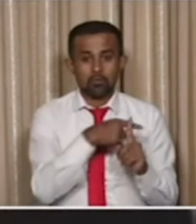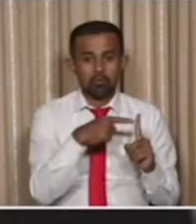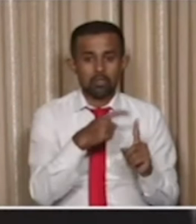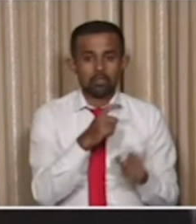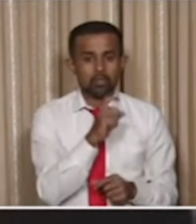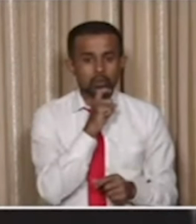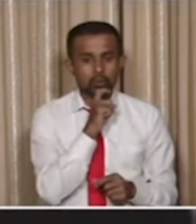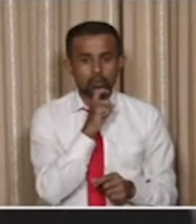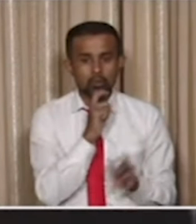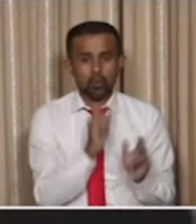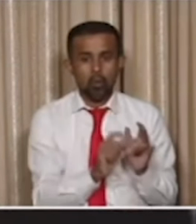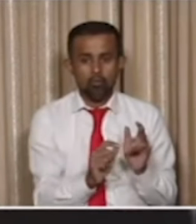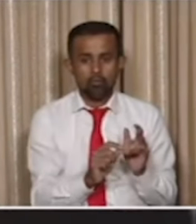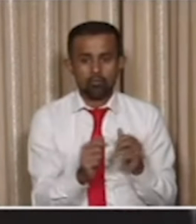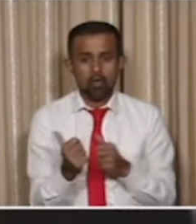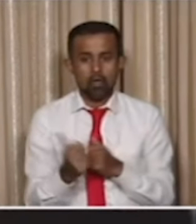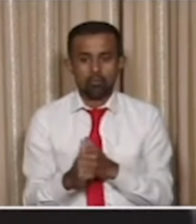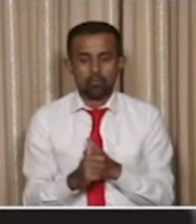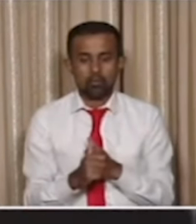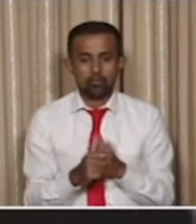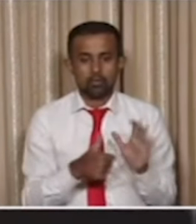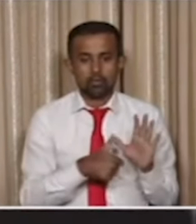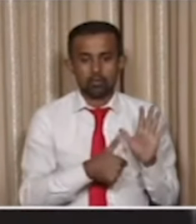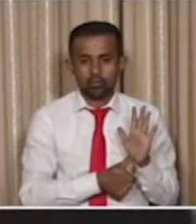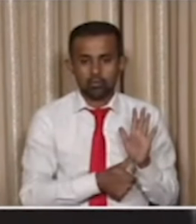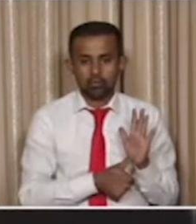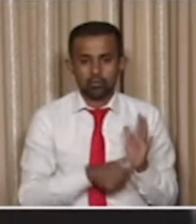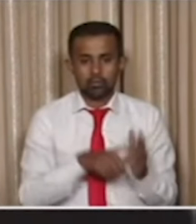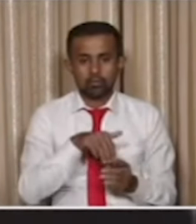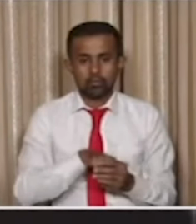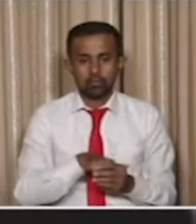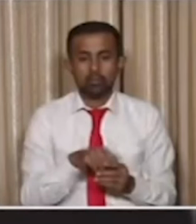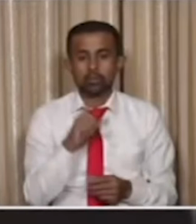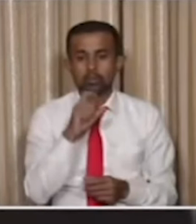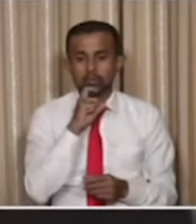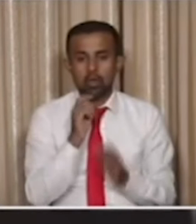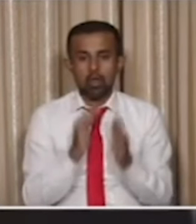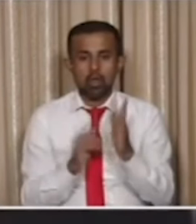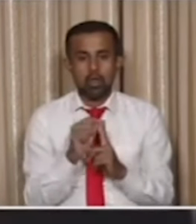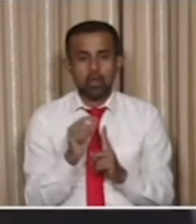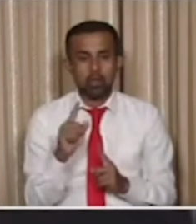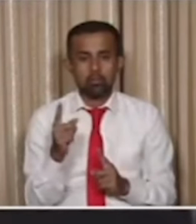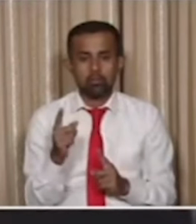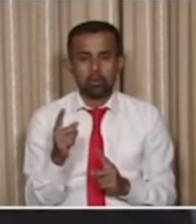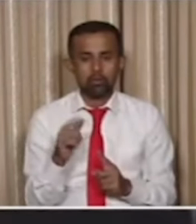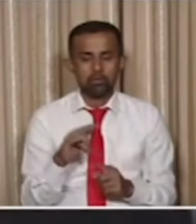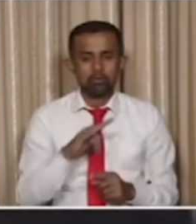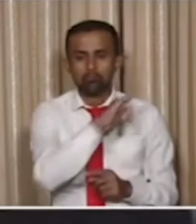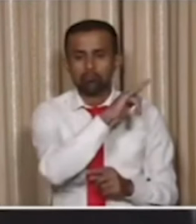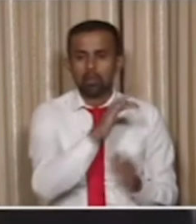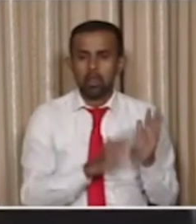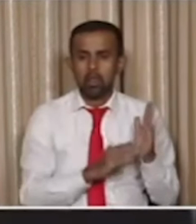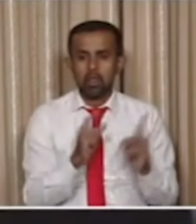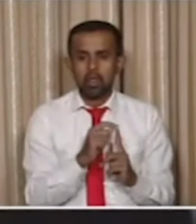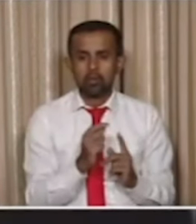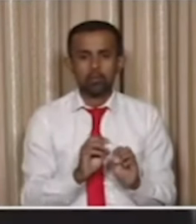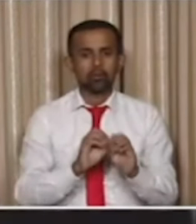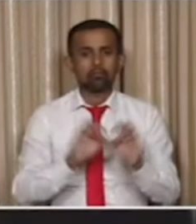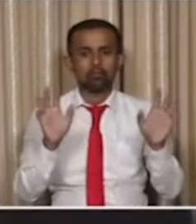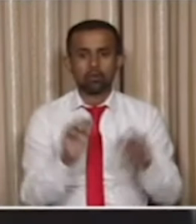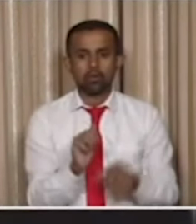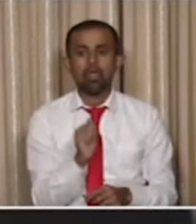අධිකරණමය ආයතනයක් පිහිටුවන මේ පනත් කෙටුම්පත අධිකරණ ඇමතිවරයා වෙනුවට විදේශ ඇමතිවරයා ඉදිරිපත් කරන්නේ